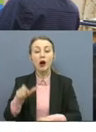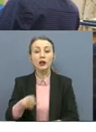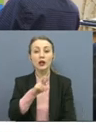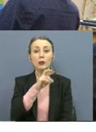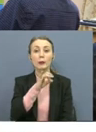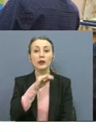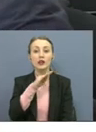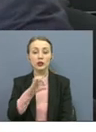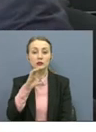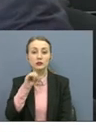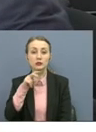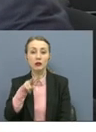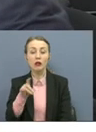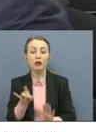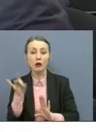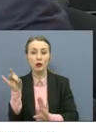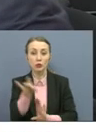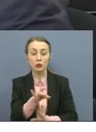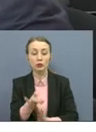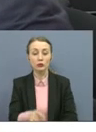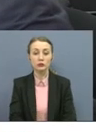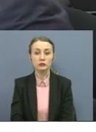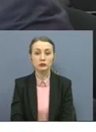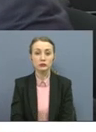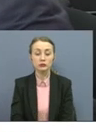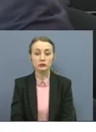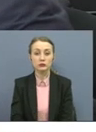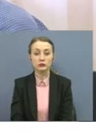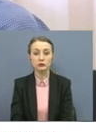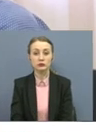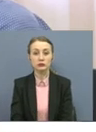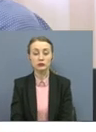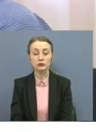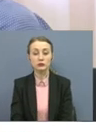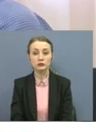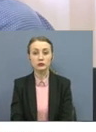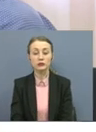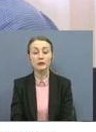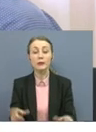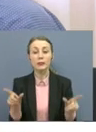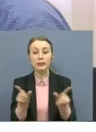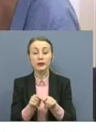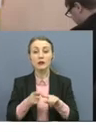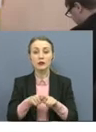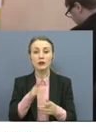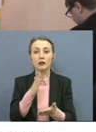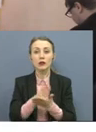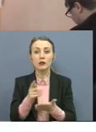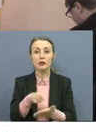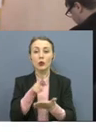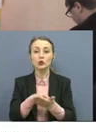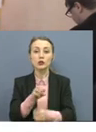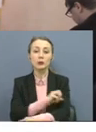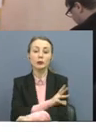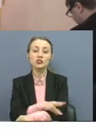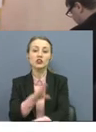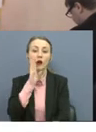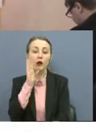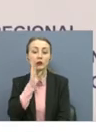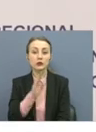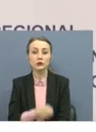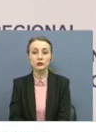білім саласын цифрландыру, жұмыспен қамту, денсаулық сақтау саласында аудан оң нәтижеге қол жеткізіп келеді. Өнеркәсіп өнімі 3 есе,